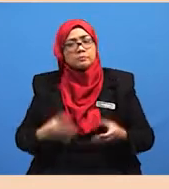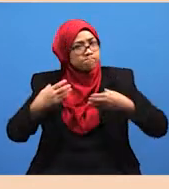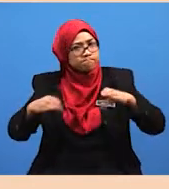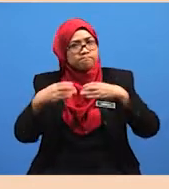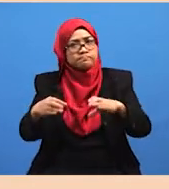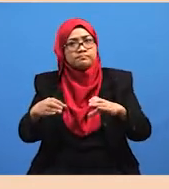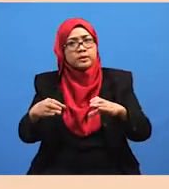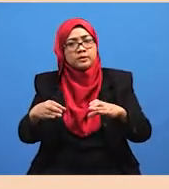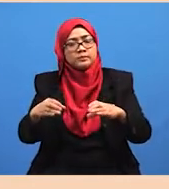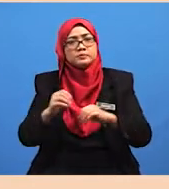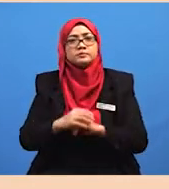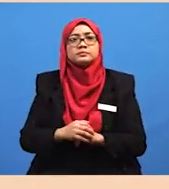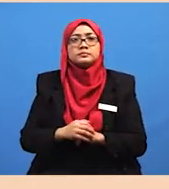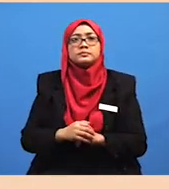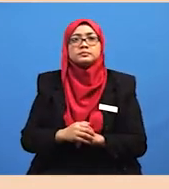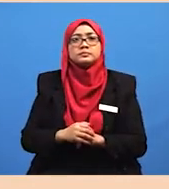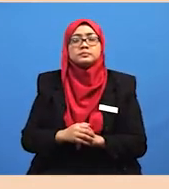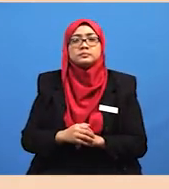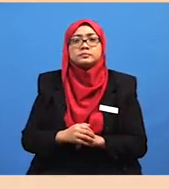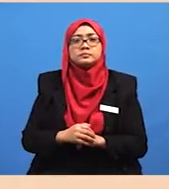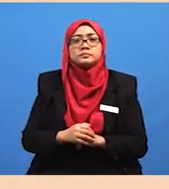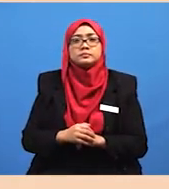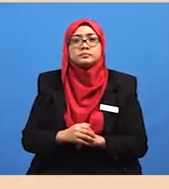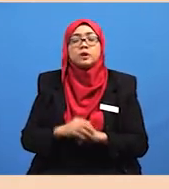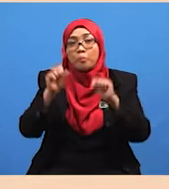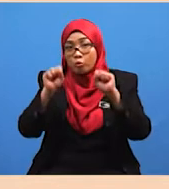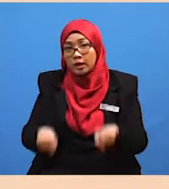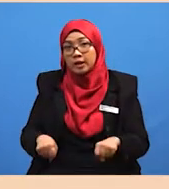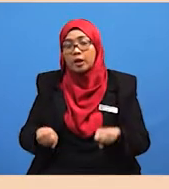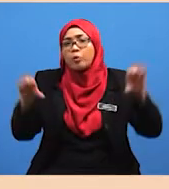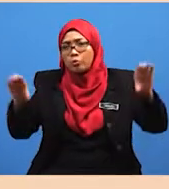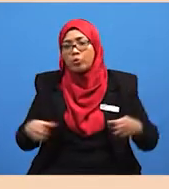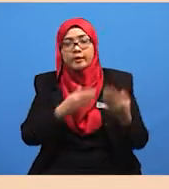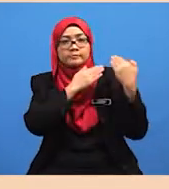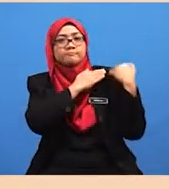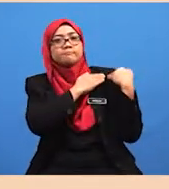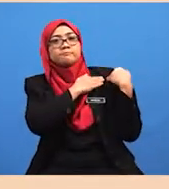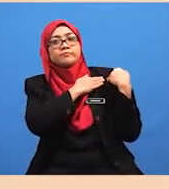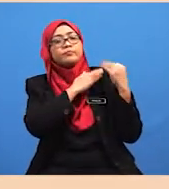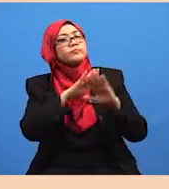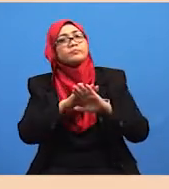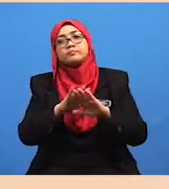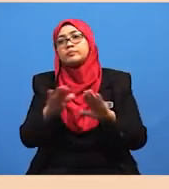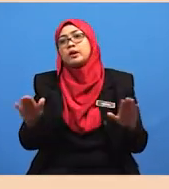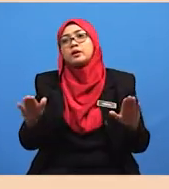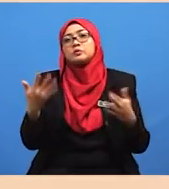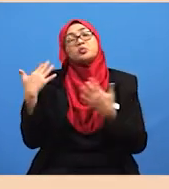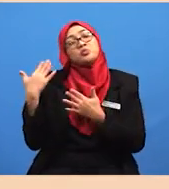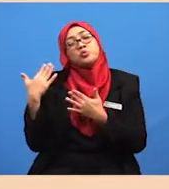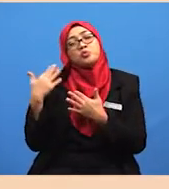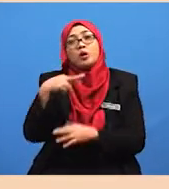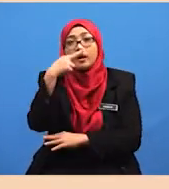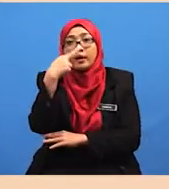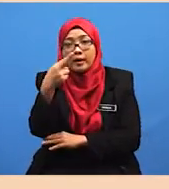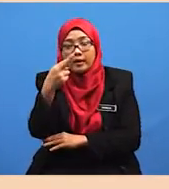yaitu uh berpacu menjalankan tanggung jawab tanpa menunggu and